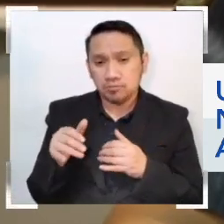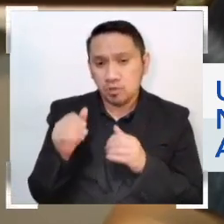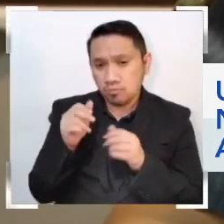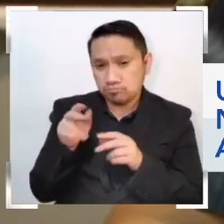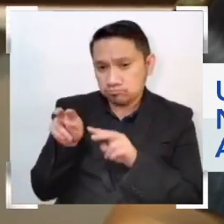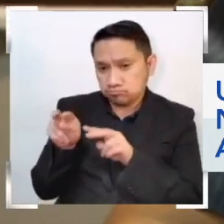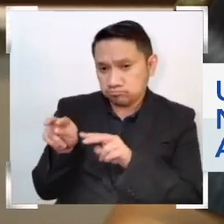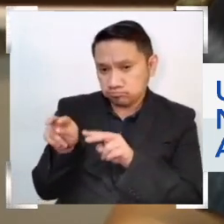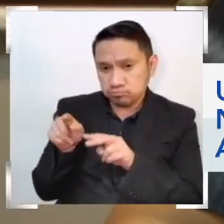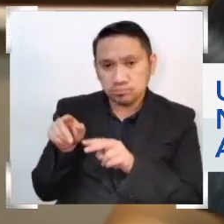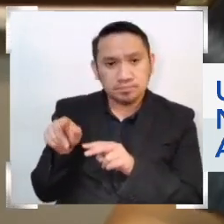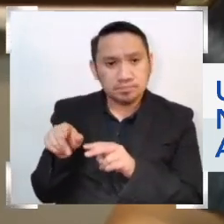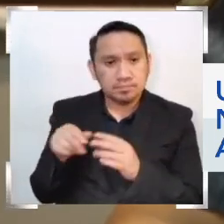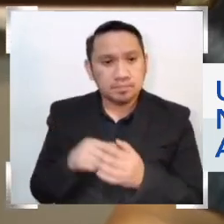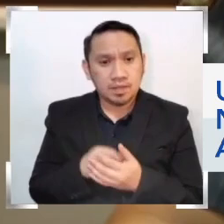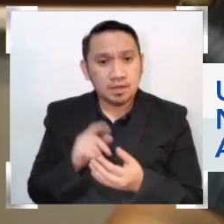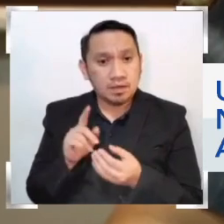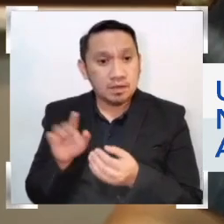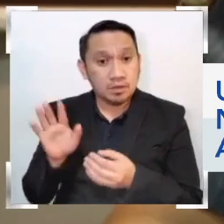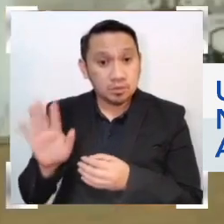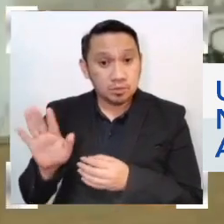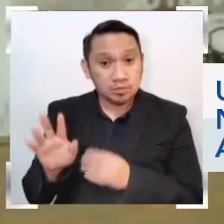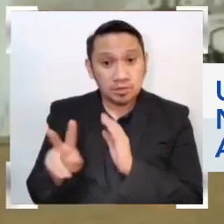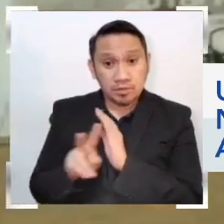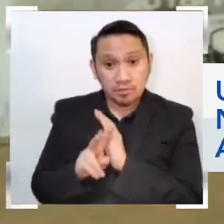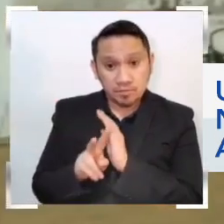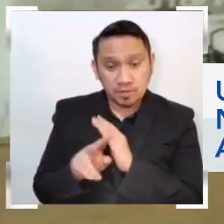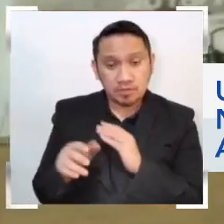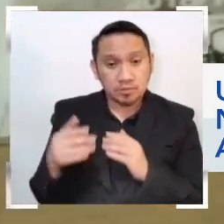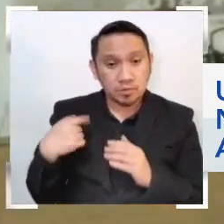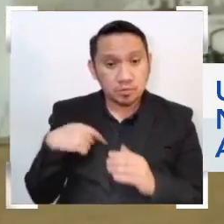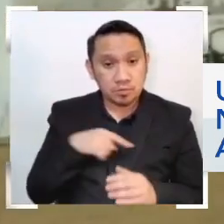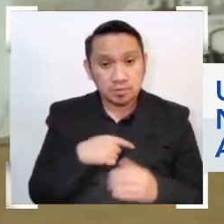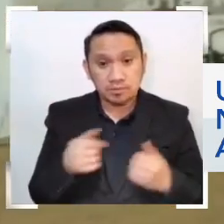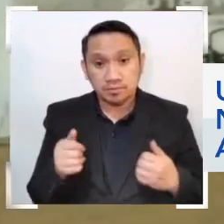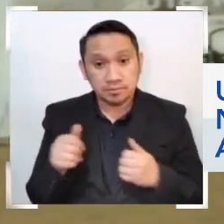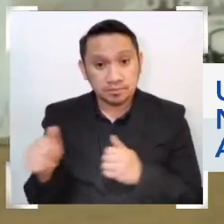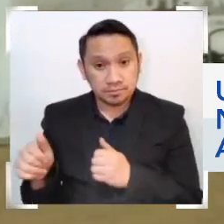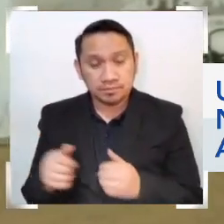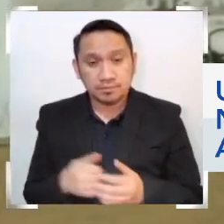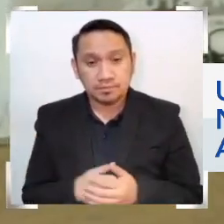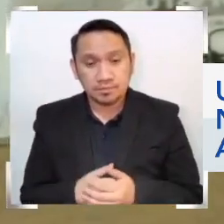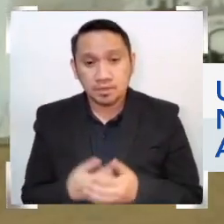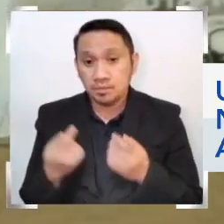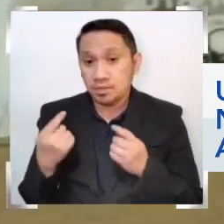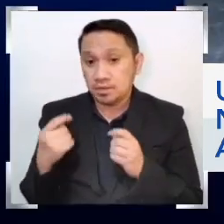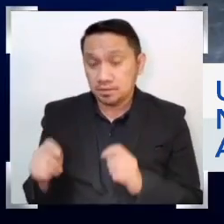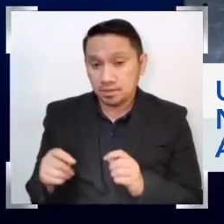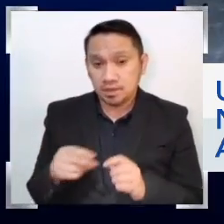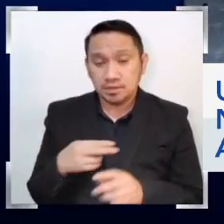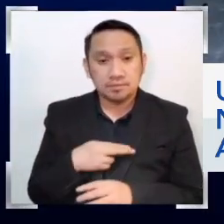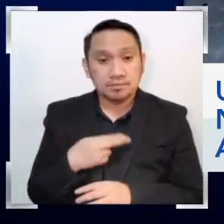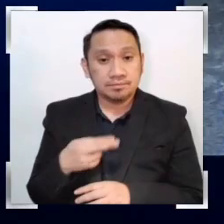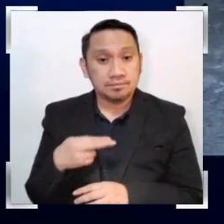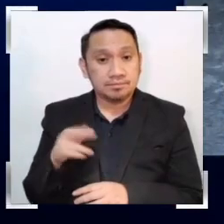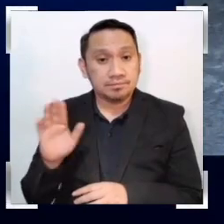regarding this matter na yung van na mismong sinundan namin. Sinusubukan pang makuna ng reaksyon ang suspect.